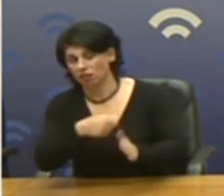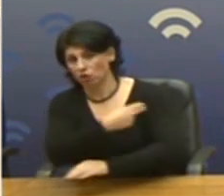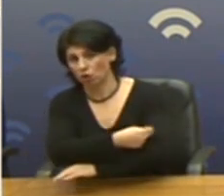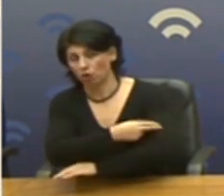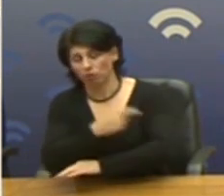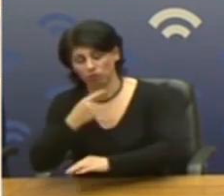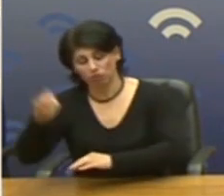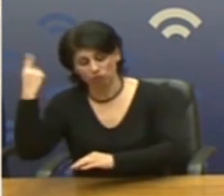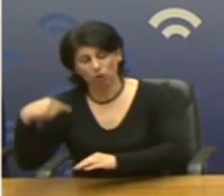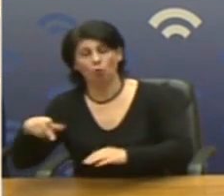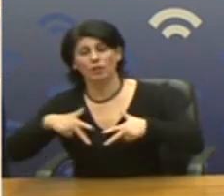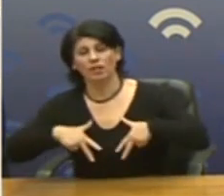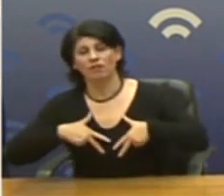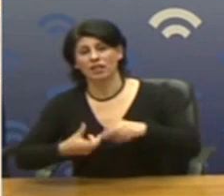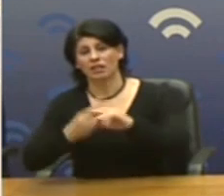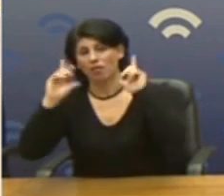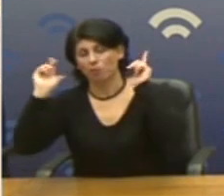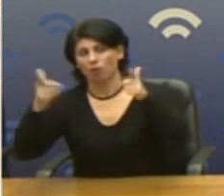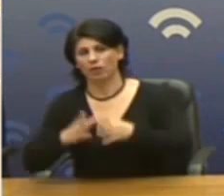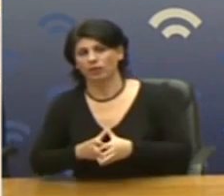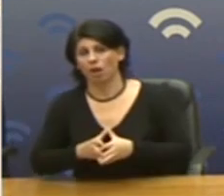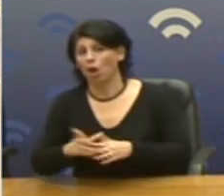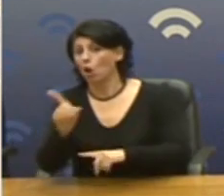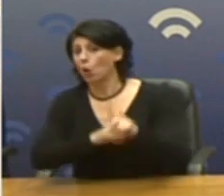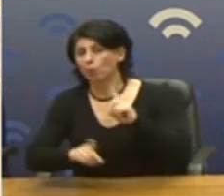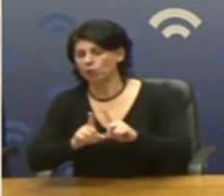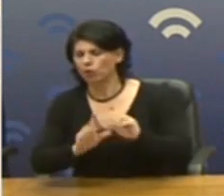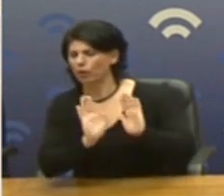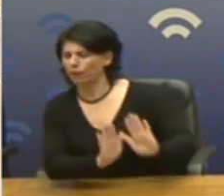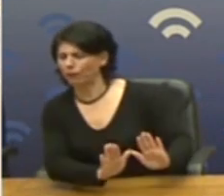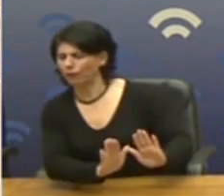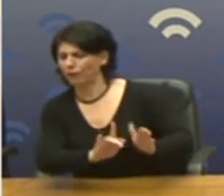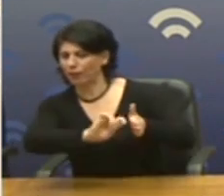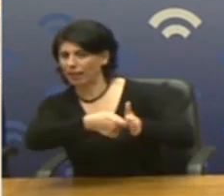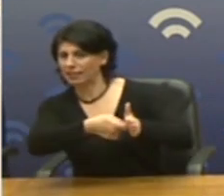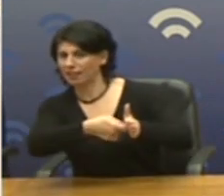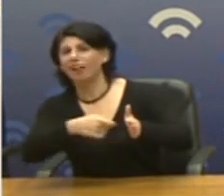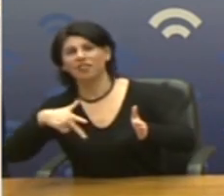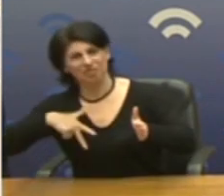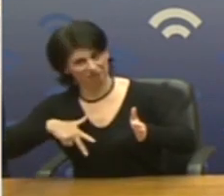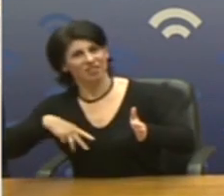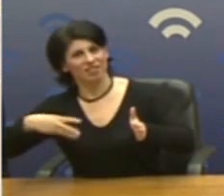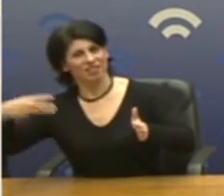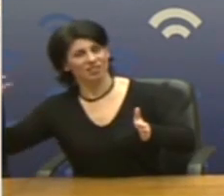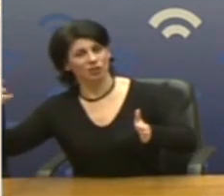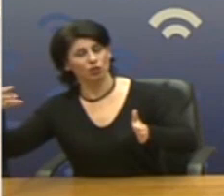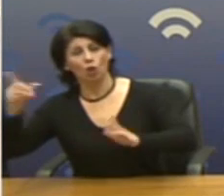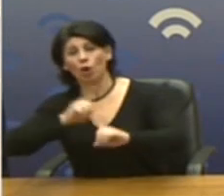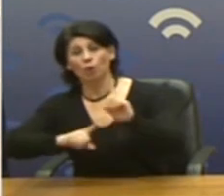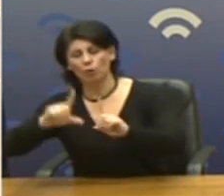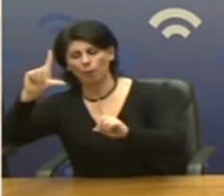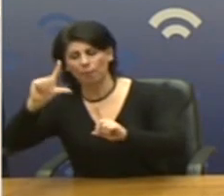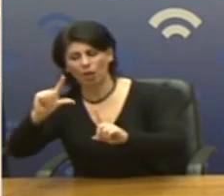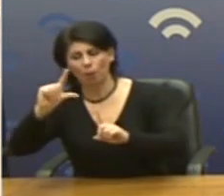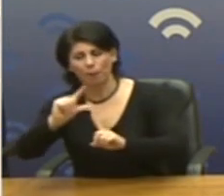προηγούμενη κυβέρνηση της Νέας Δημοκρατίας. Ποιος τα κράτησε κλειστά? Η κυβέρνηση του ΣΥΡΙΖΑ. Ποιος μείωνε συνεχώς τα κονδύλια για